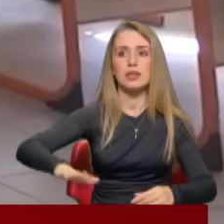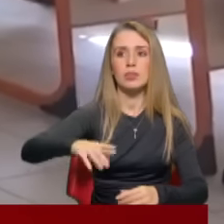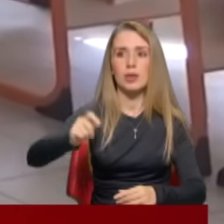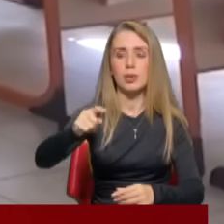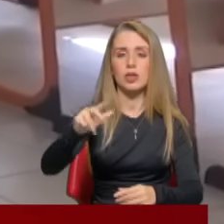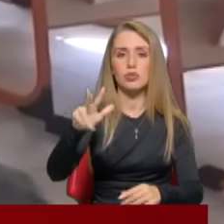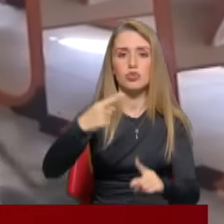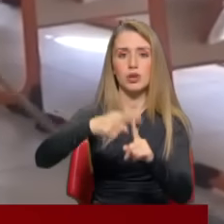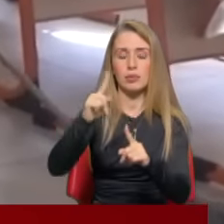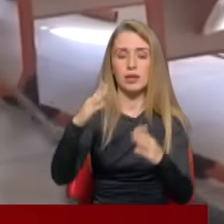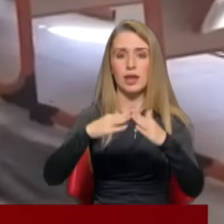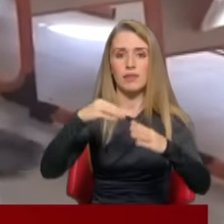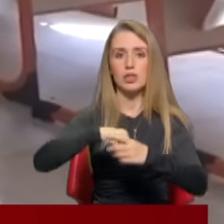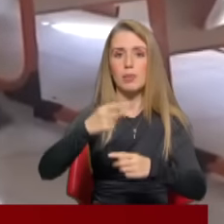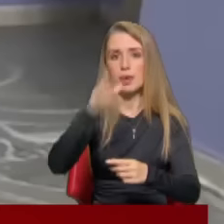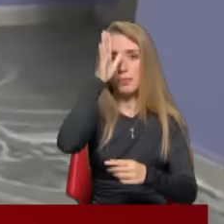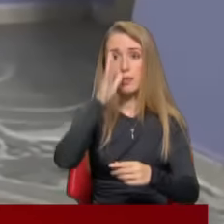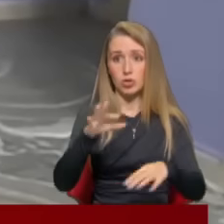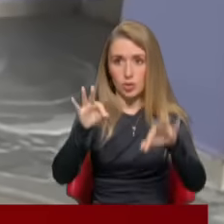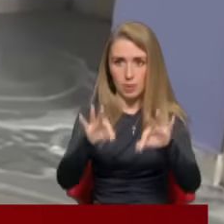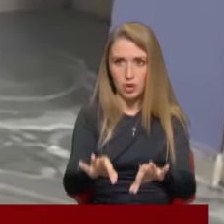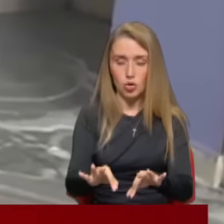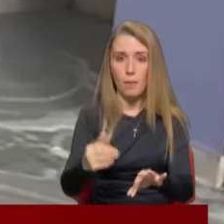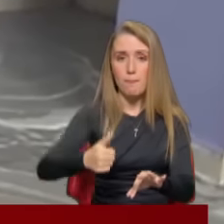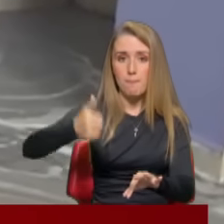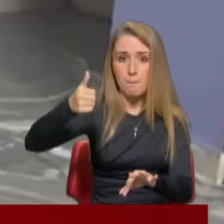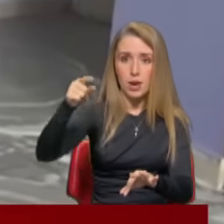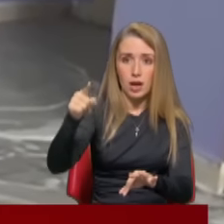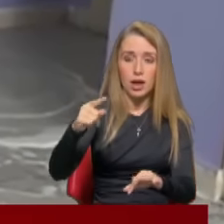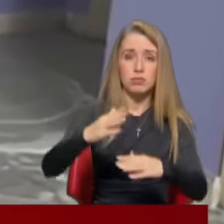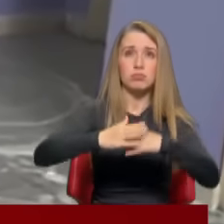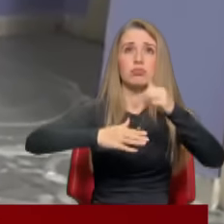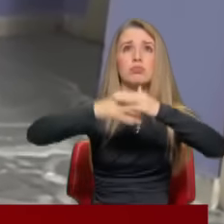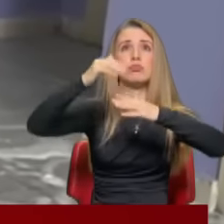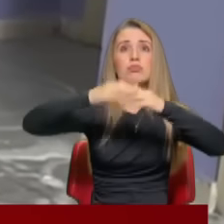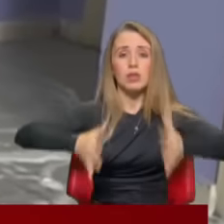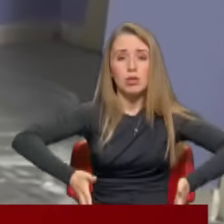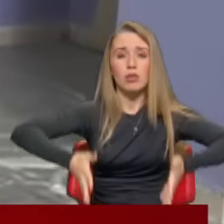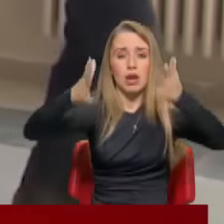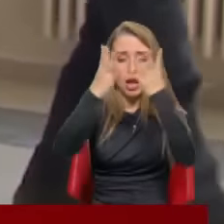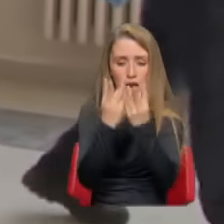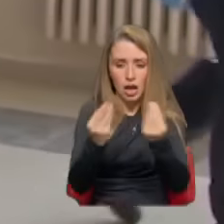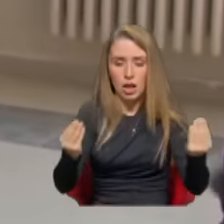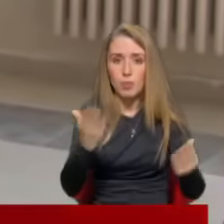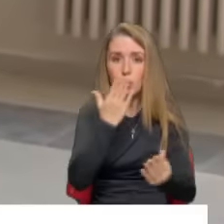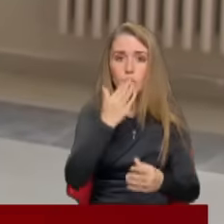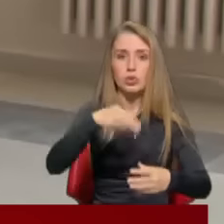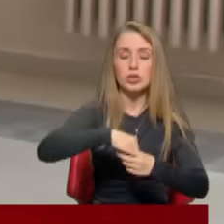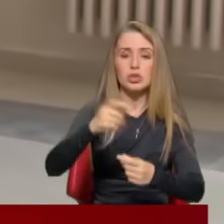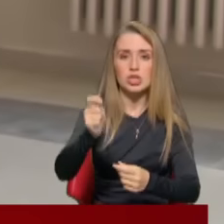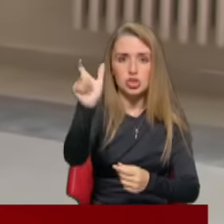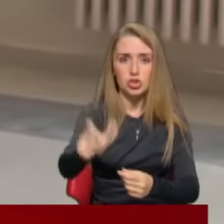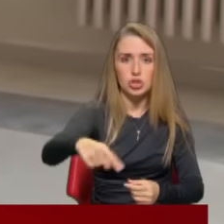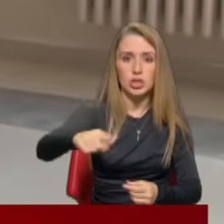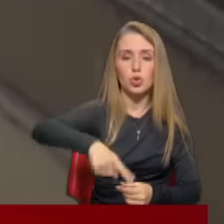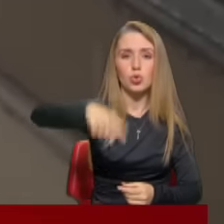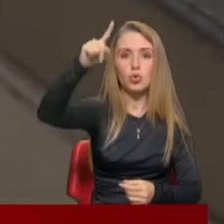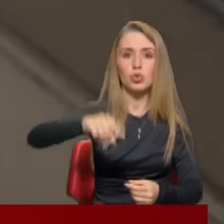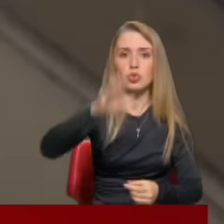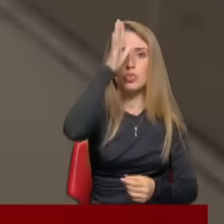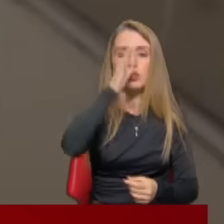3 artı 1 ev için en düşük 1500 lira isterken bakanlık çok katlı yüzlerce öğrencinin olduğu okulu temizleyecek personele günlük